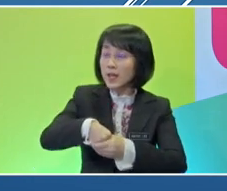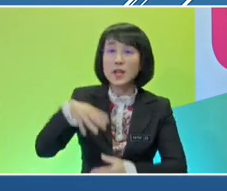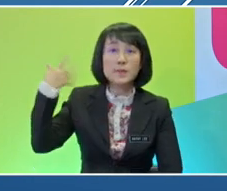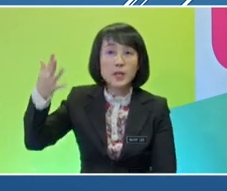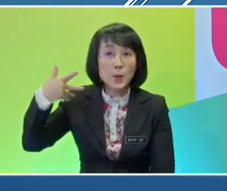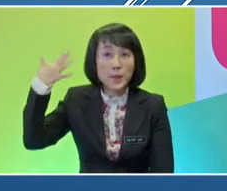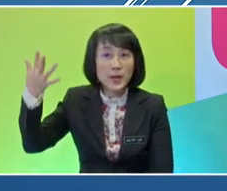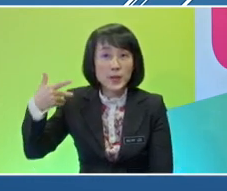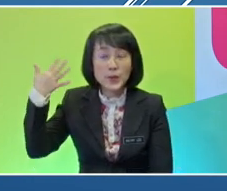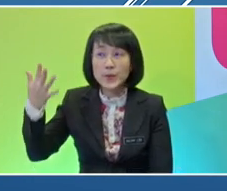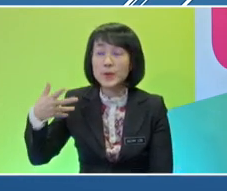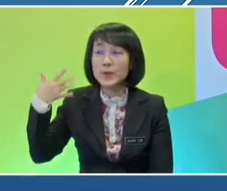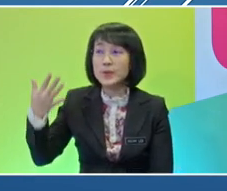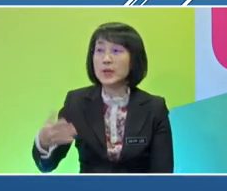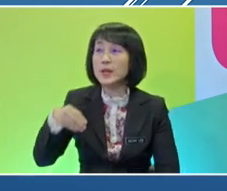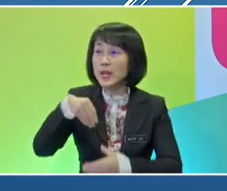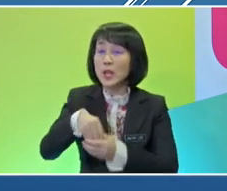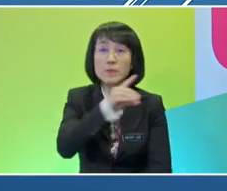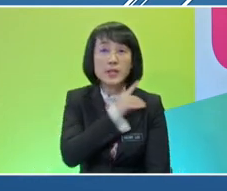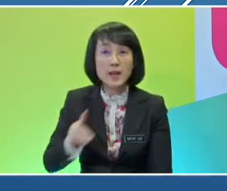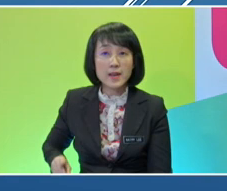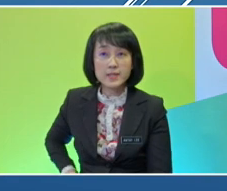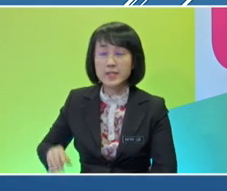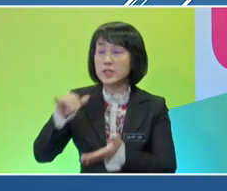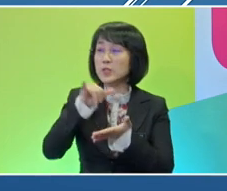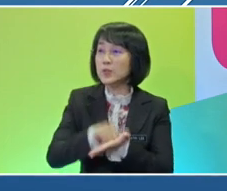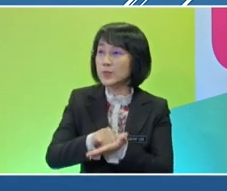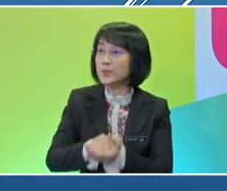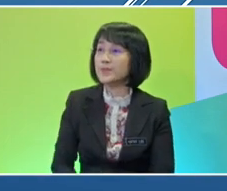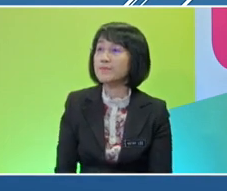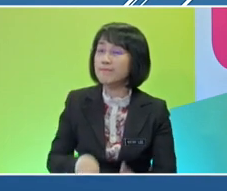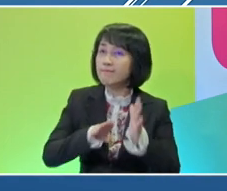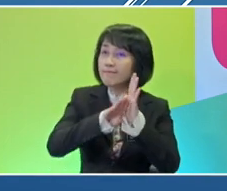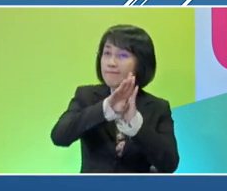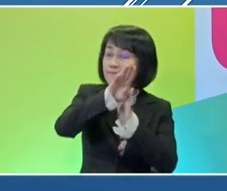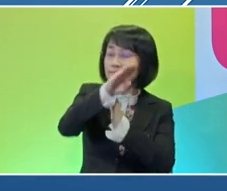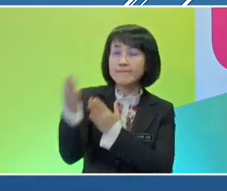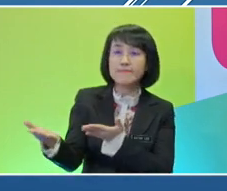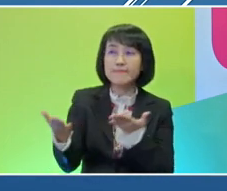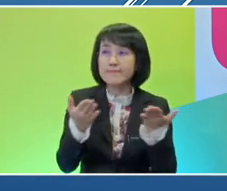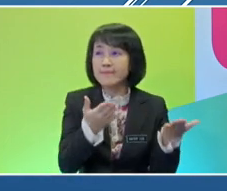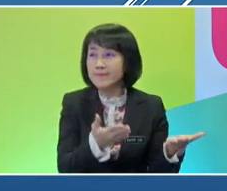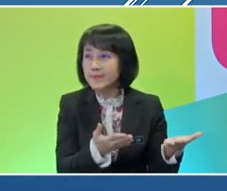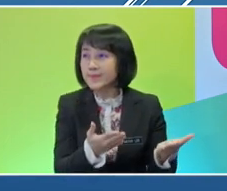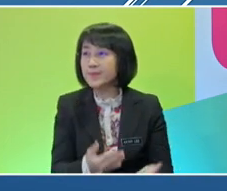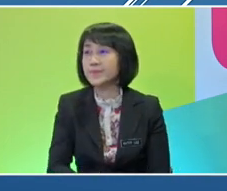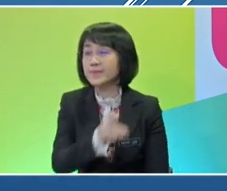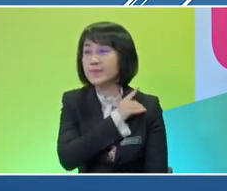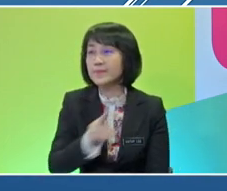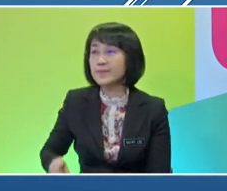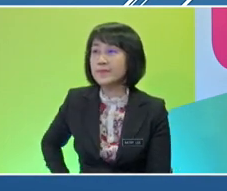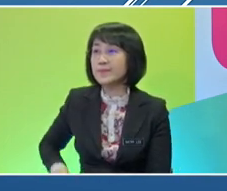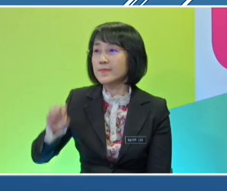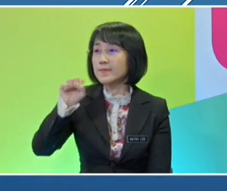tersebut di dalam dinasti tersebut eh jadi perkembangan Ini akhirnya bau kepada dinasti Syam kemudian berkembang di zaman